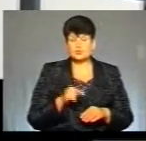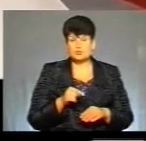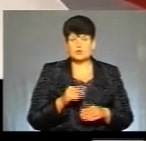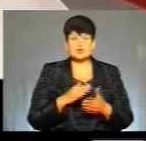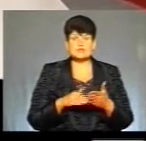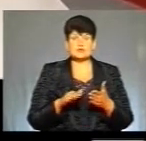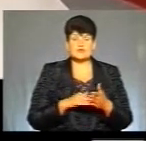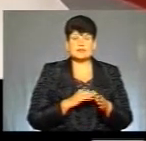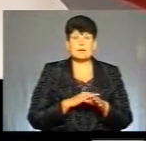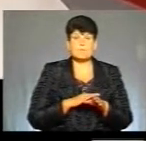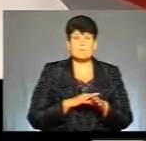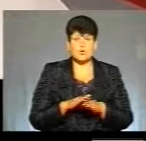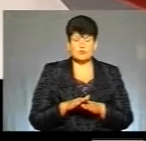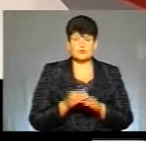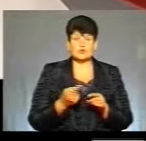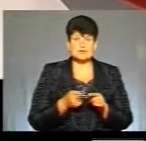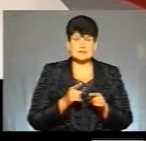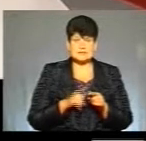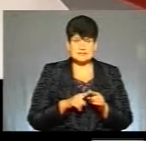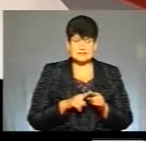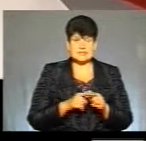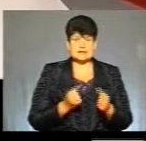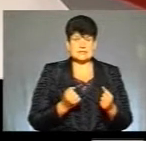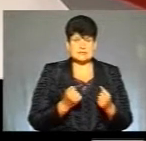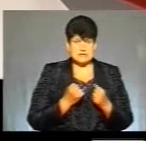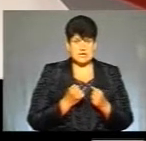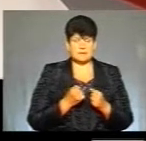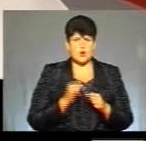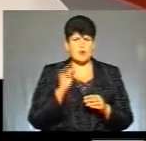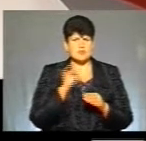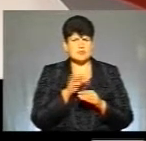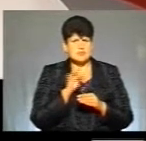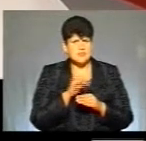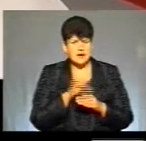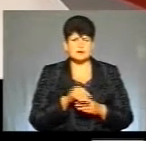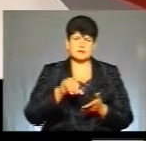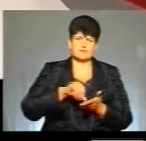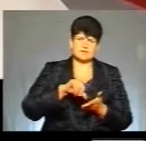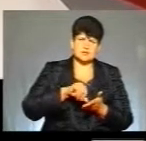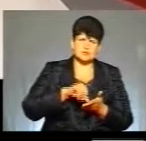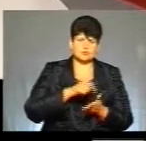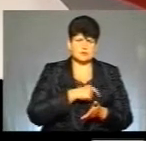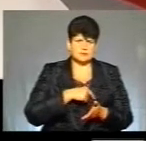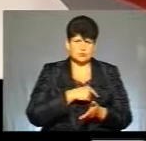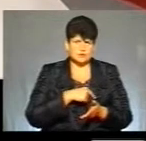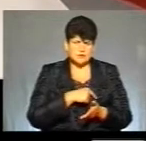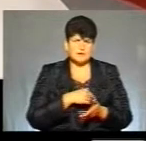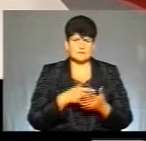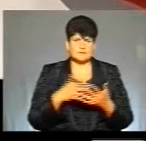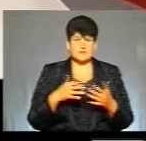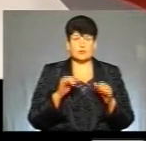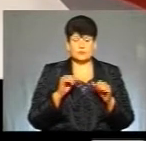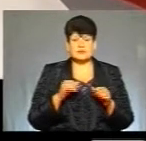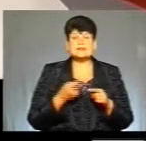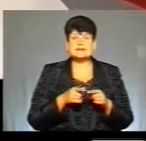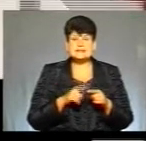скасували повністю, навіть оцей імунітет, про який ми говорили, так, про наклеп, про виступи депутата, то, в принципі, могла б бути... Це є